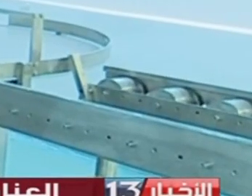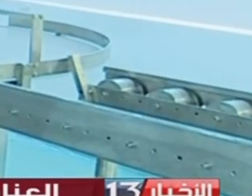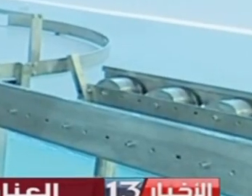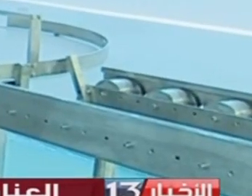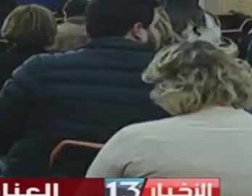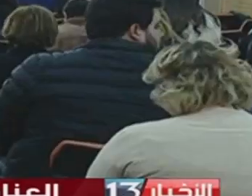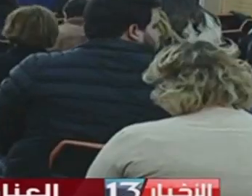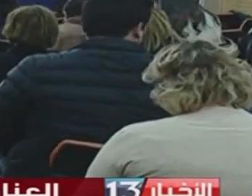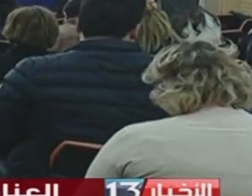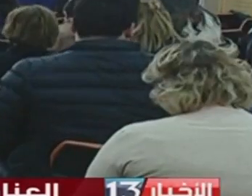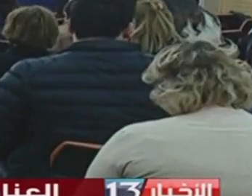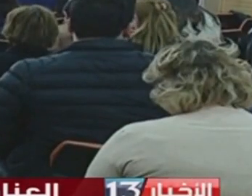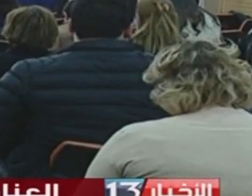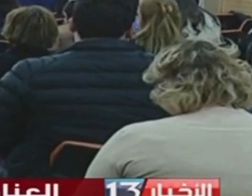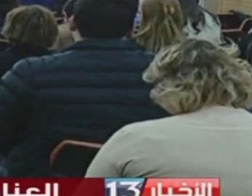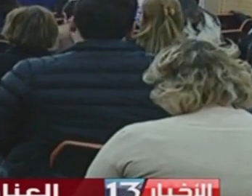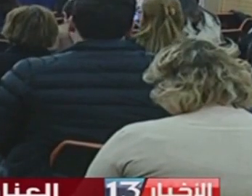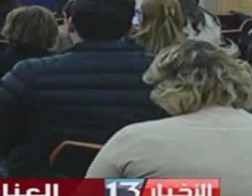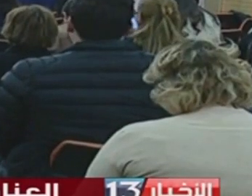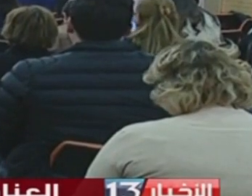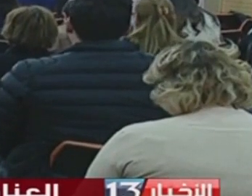لقيها شبح الافلاس